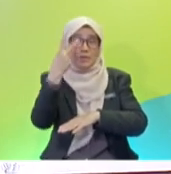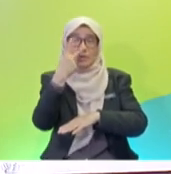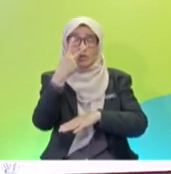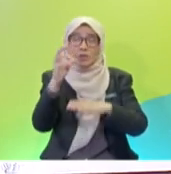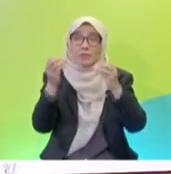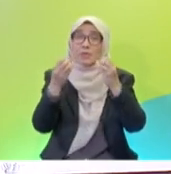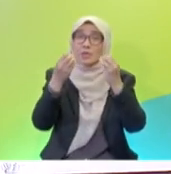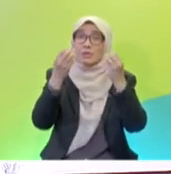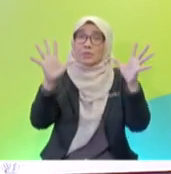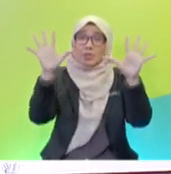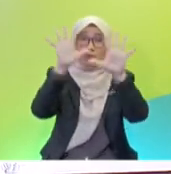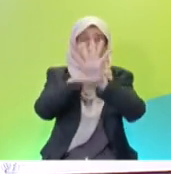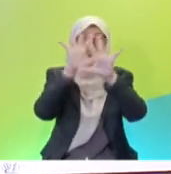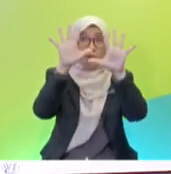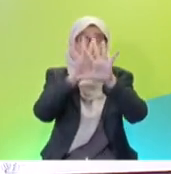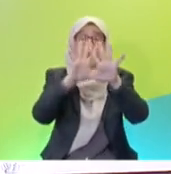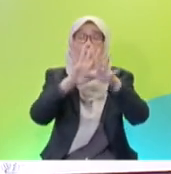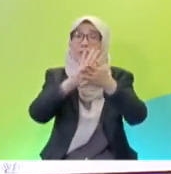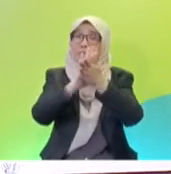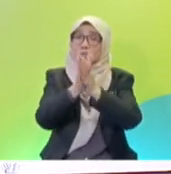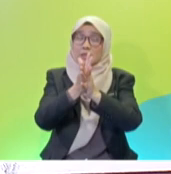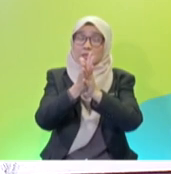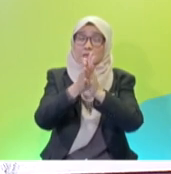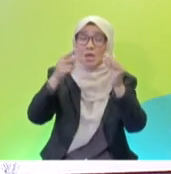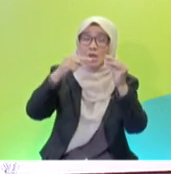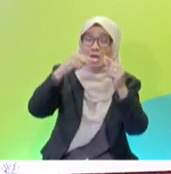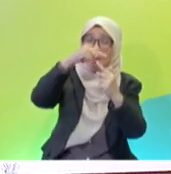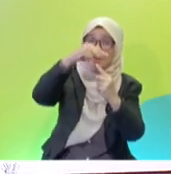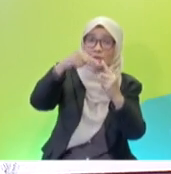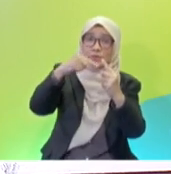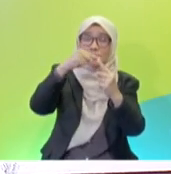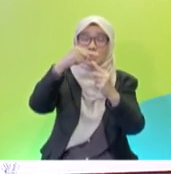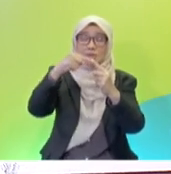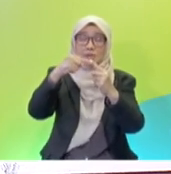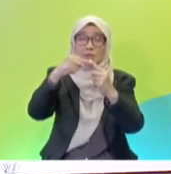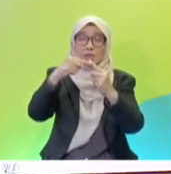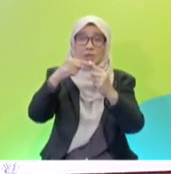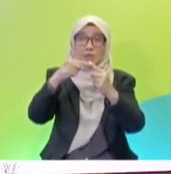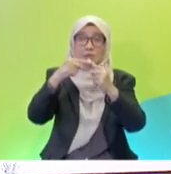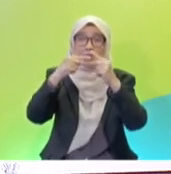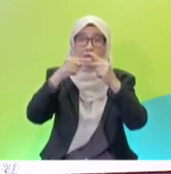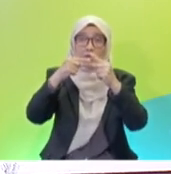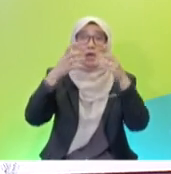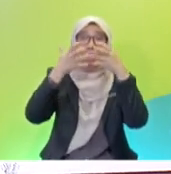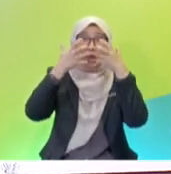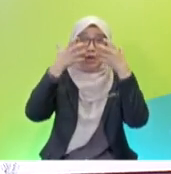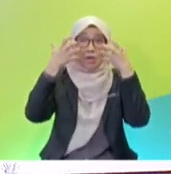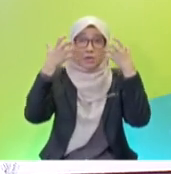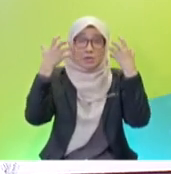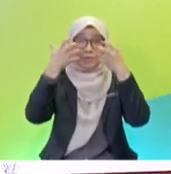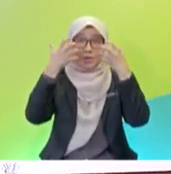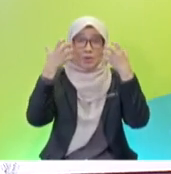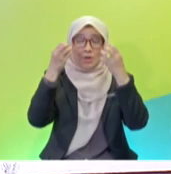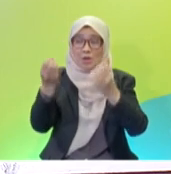terbentuknya bayang-bayang ya, apabila model harimau itu iaitu objek legap dia